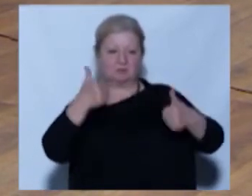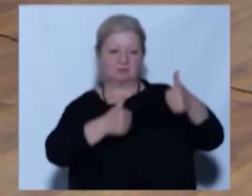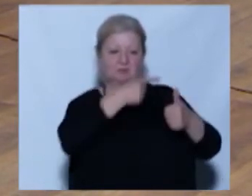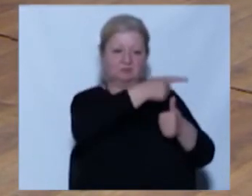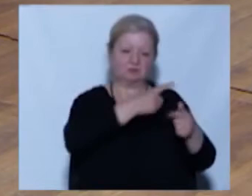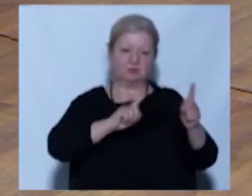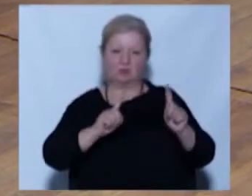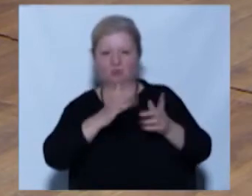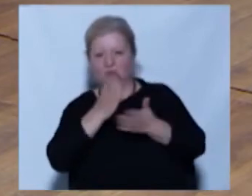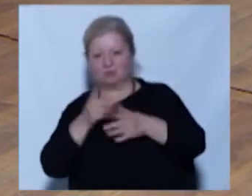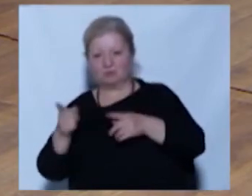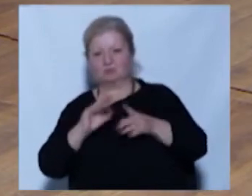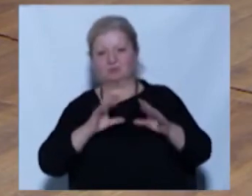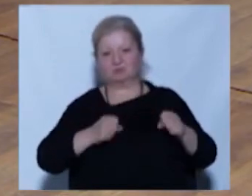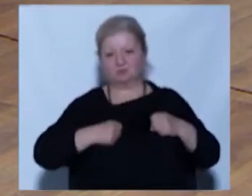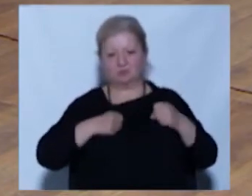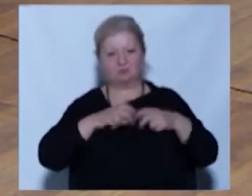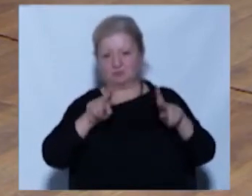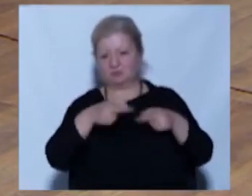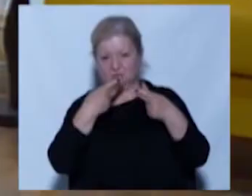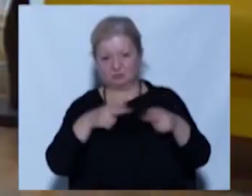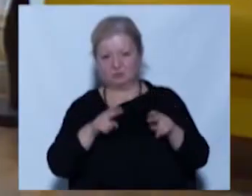ერთმანეთი კლასები და კლასელები იმის